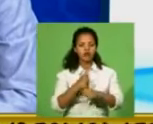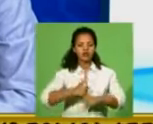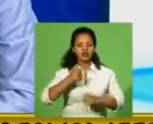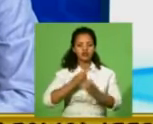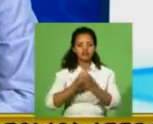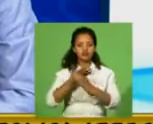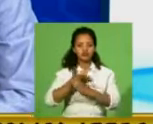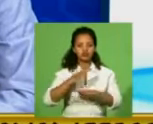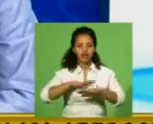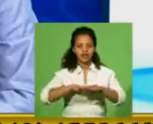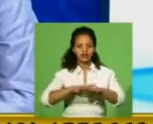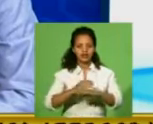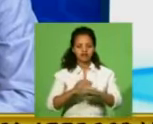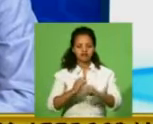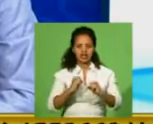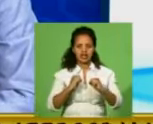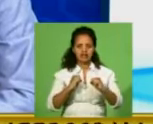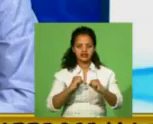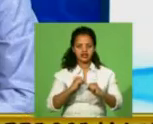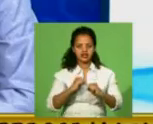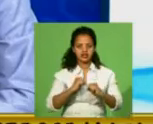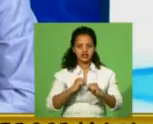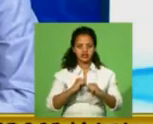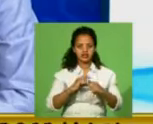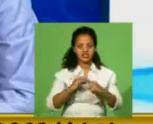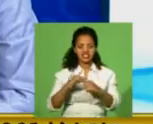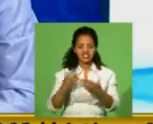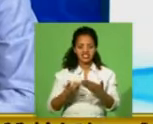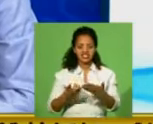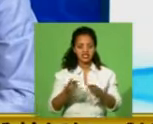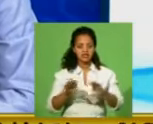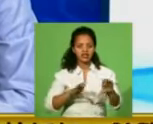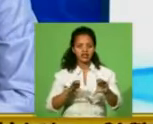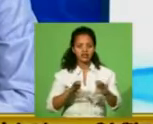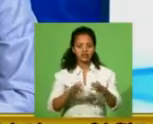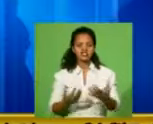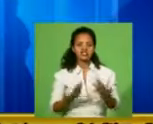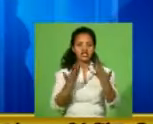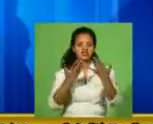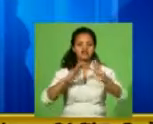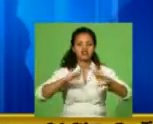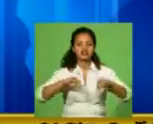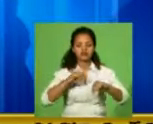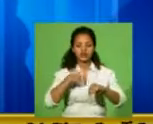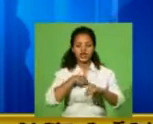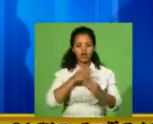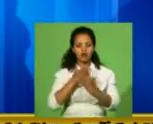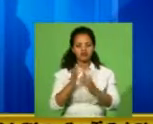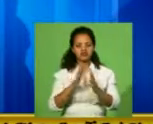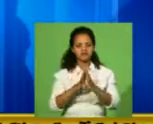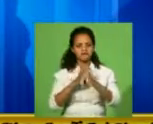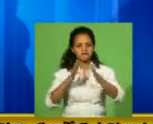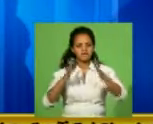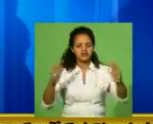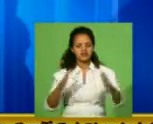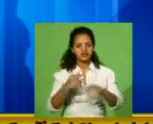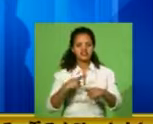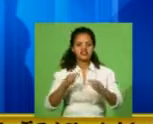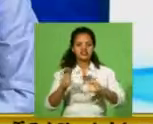ላይ ካላጠናከርን በስተቀር እዚህ በሚናደርገው ያው የእሳት ማጥፋት ነው የሚሆነው። በእኛ በኩል ሰፊ ጥረት እያደረገን